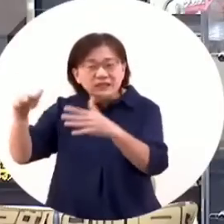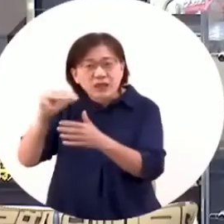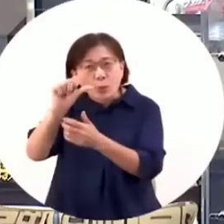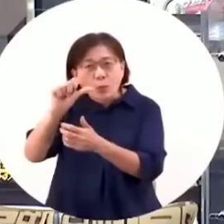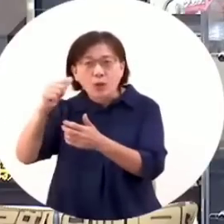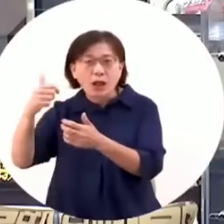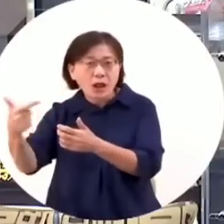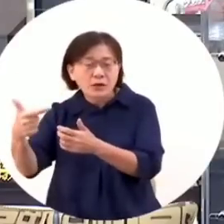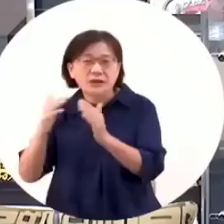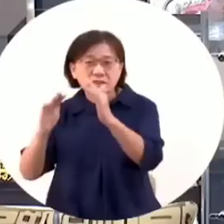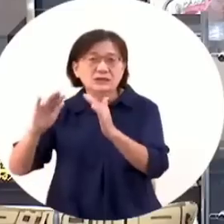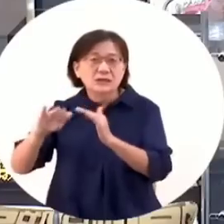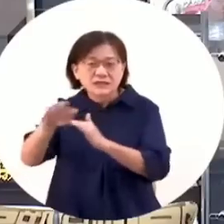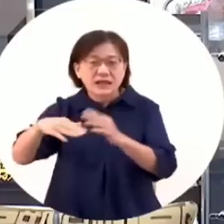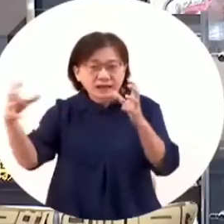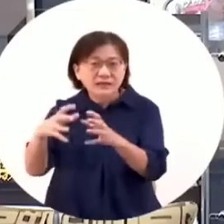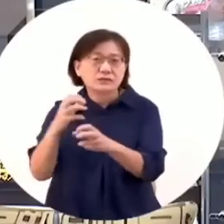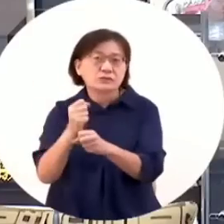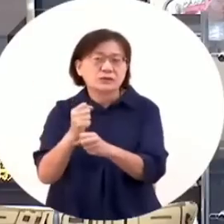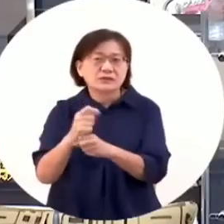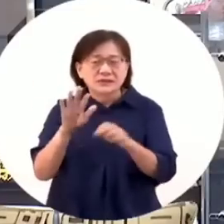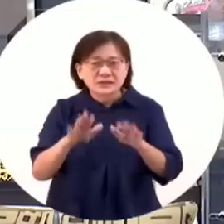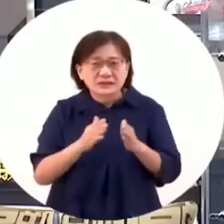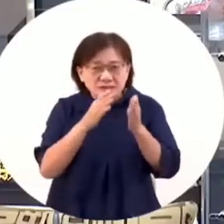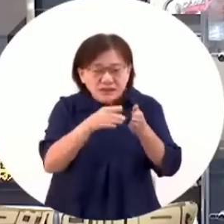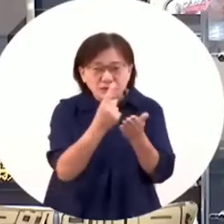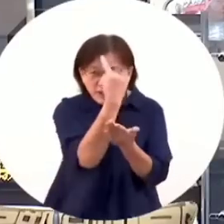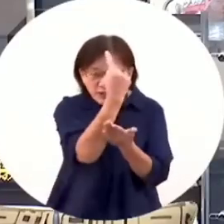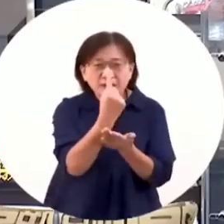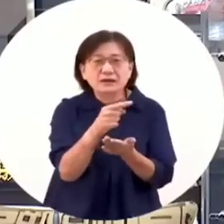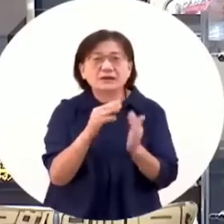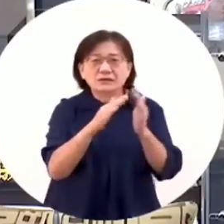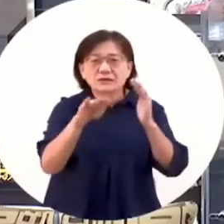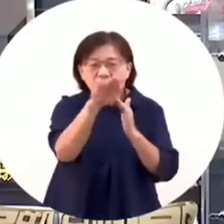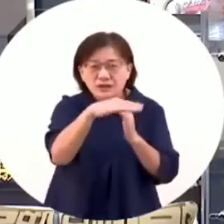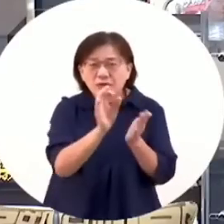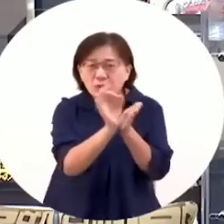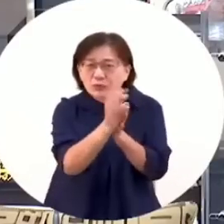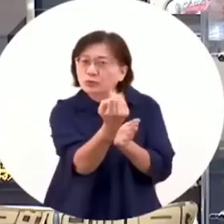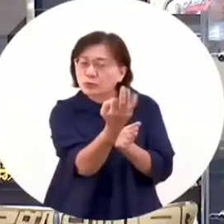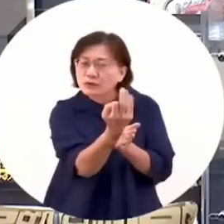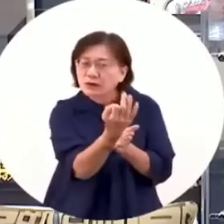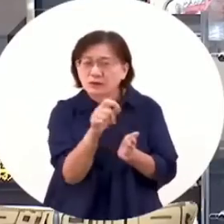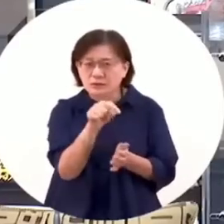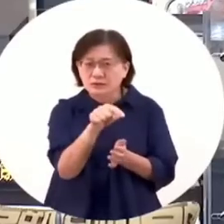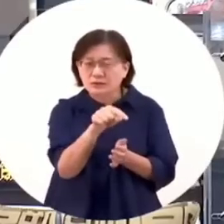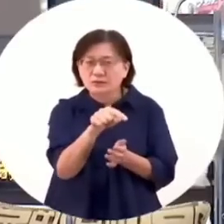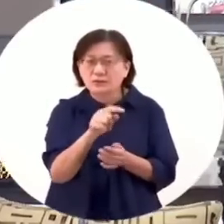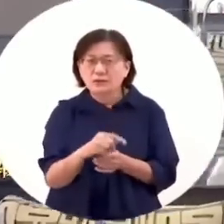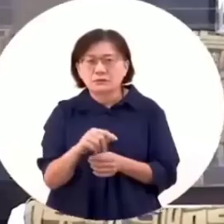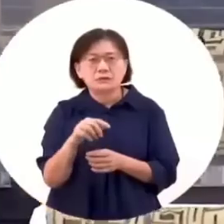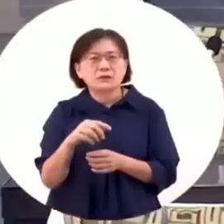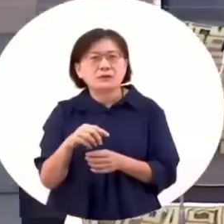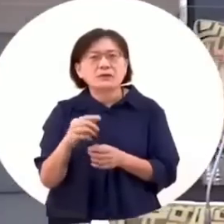理。 豆兵走 你不要用一个市场然后要多少钱为概念，就像城乡风貌一